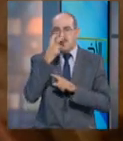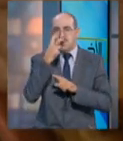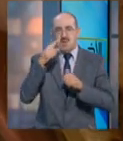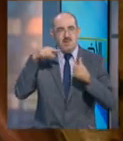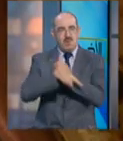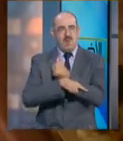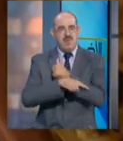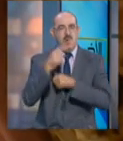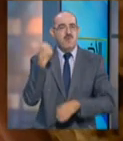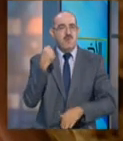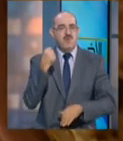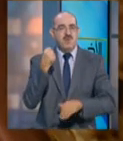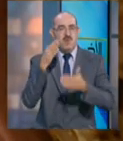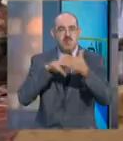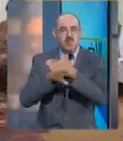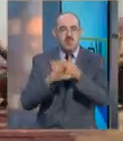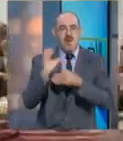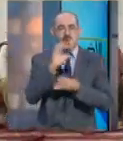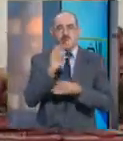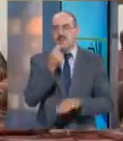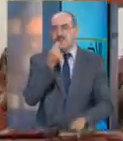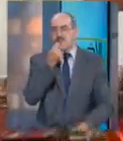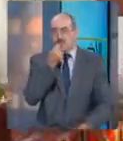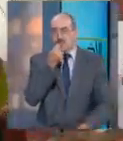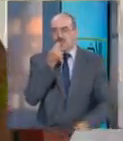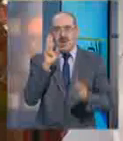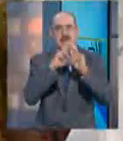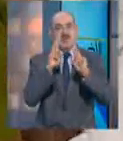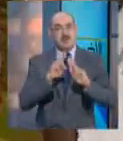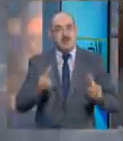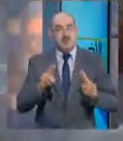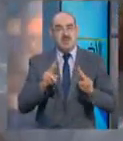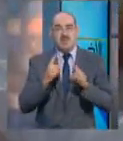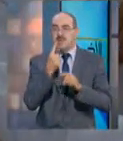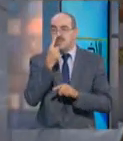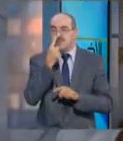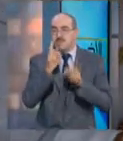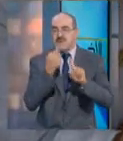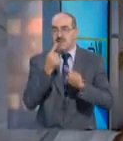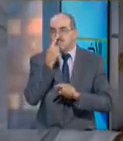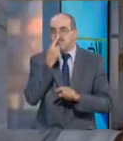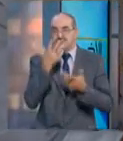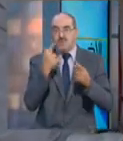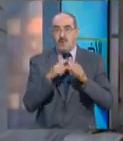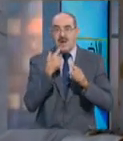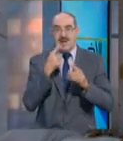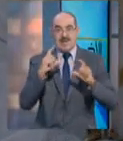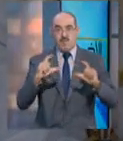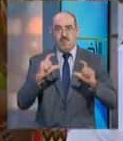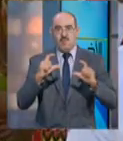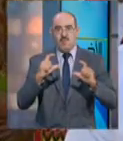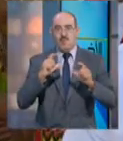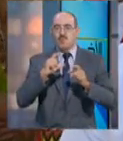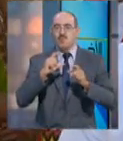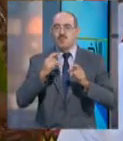الجرارة تحت إشراف لجنة تحكيم دولية متخصصة في مجال الطبخ.